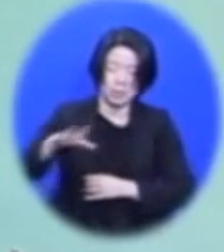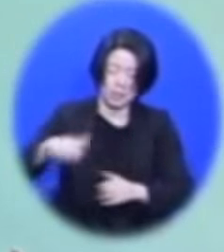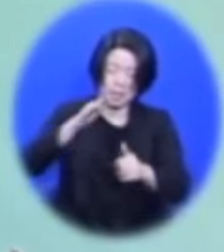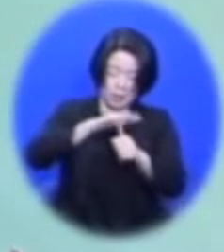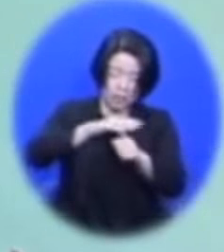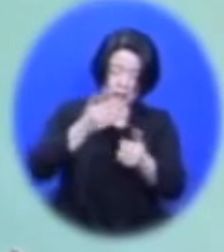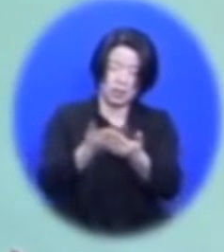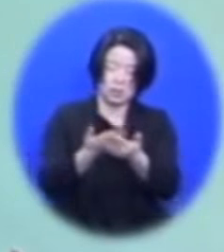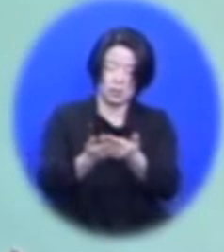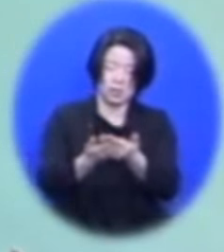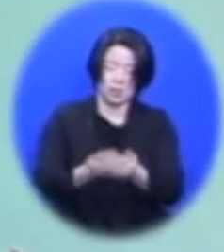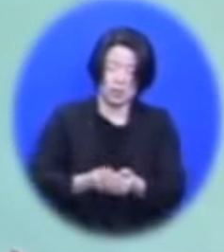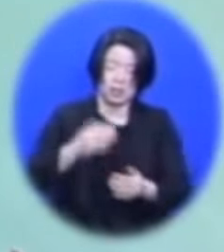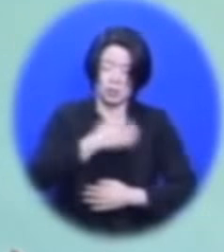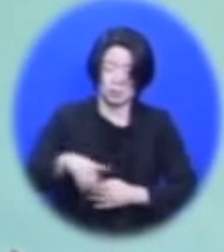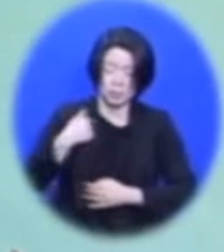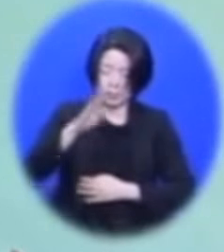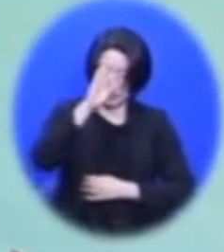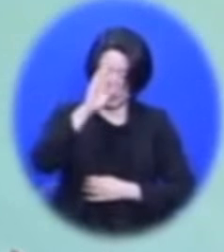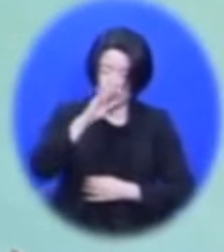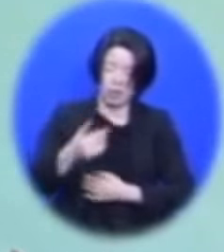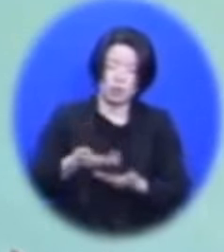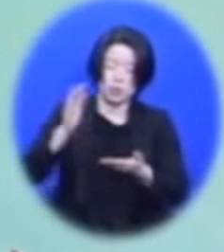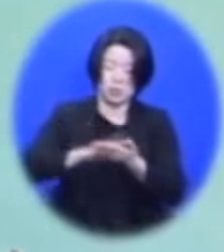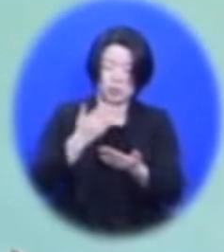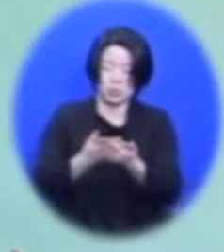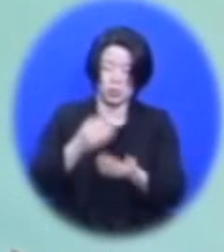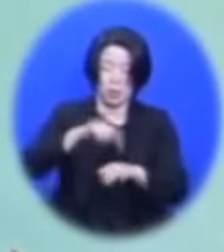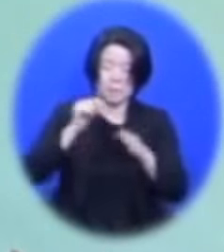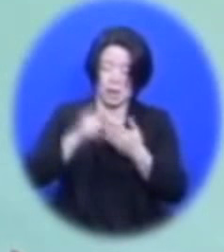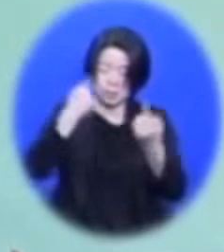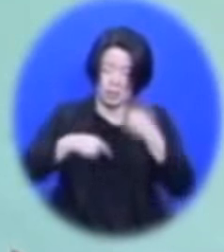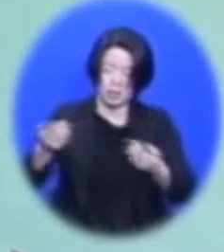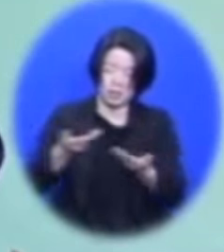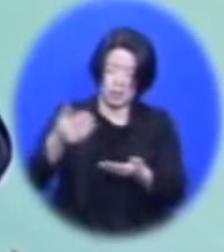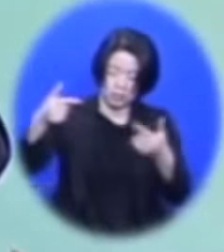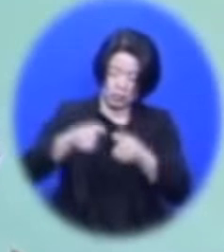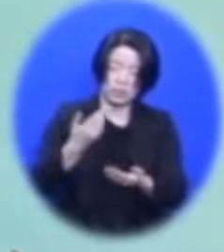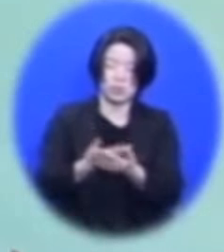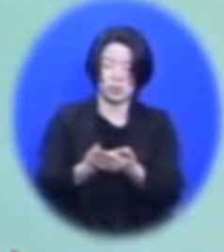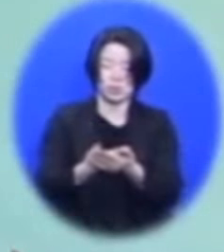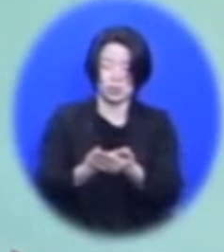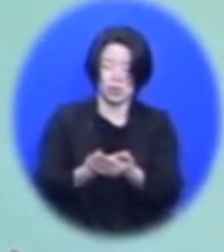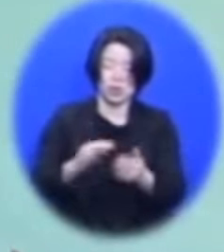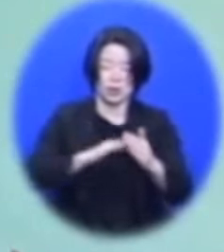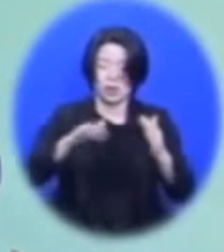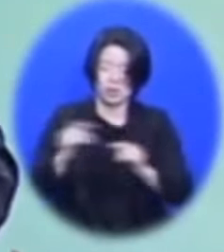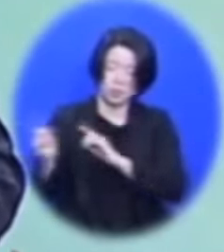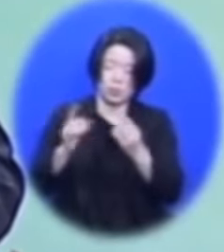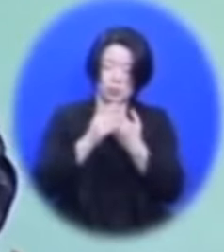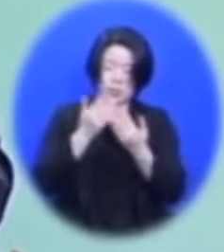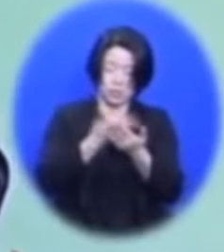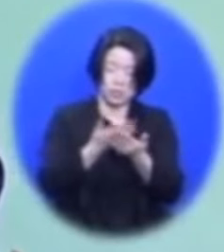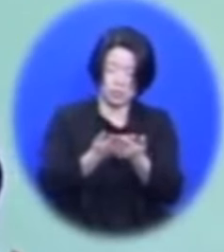안수하소서. 육신에 병든 것을 고쳐주시고 마음 상한 것을 치료하시고 가정을 회복시켜 주소서.